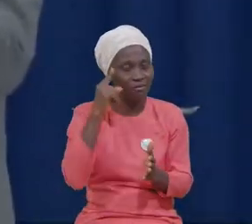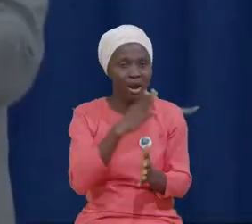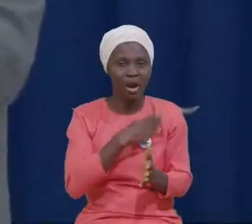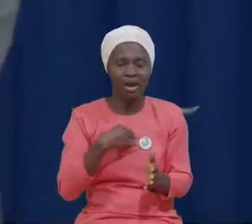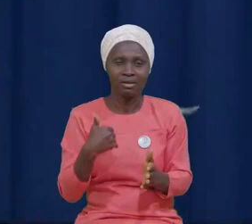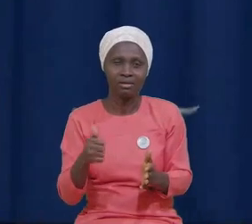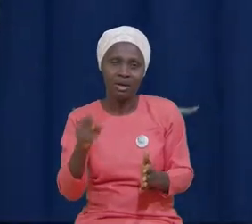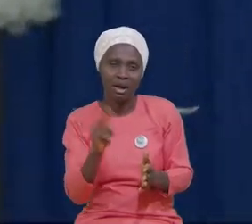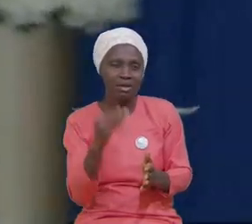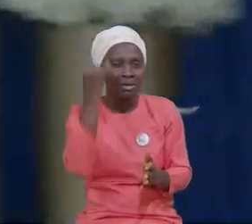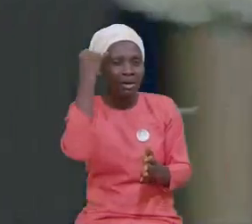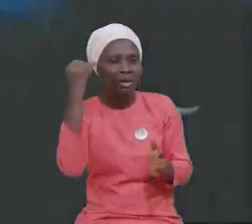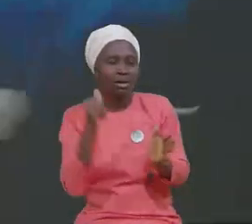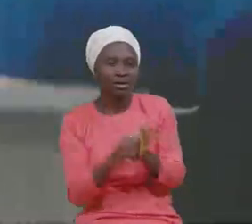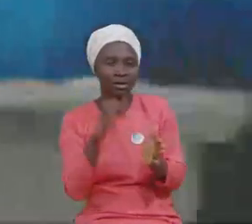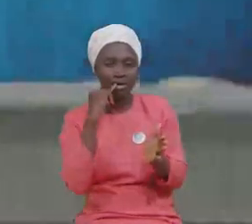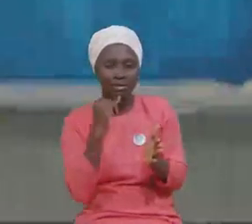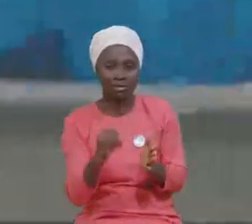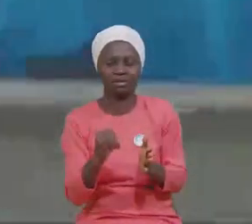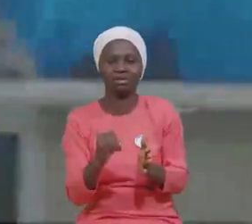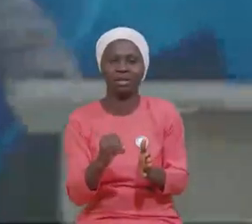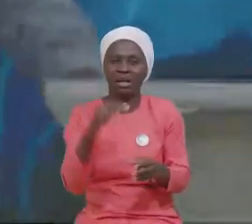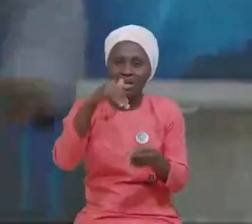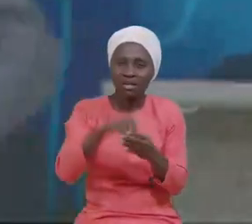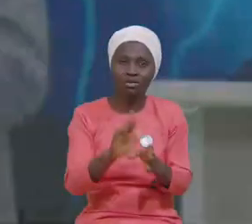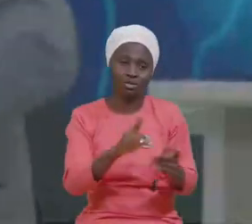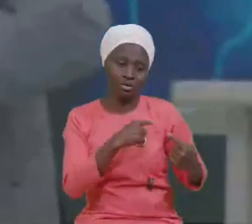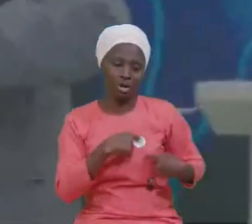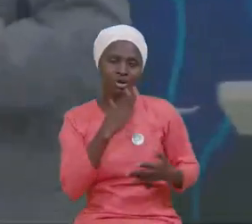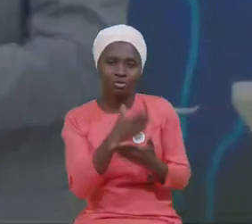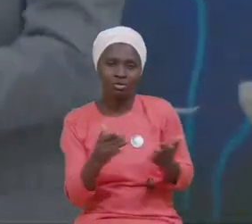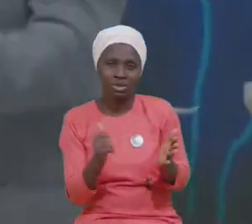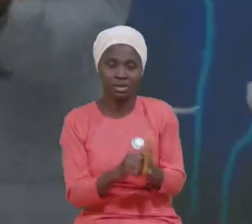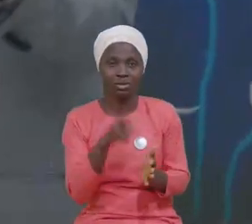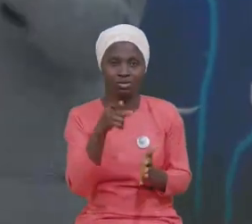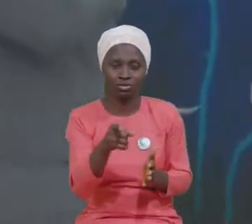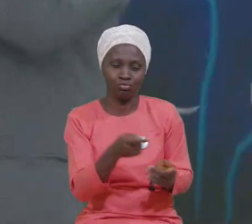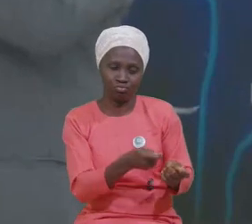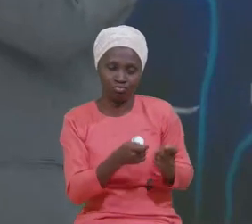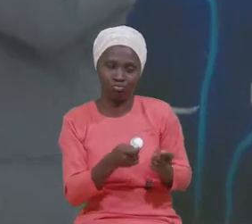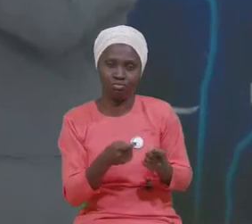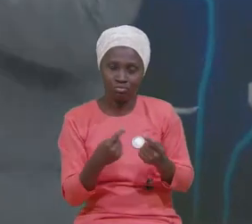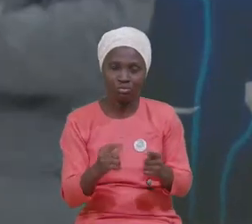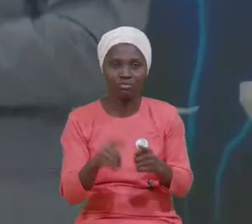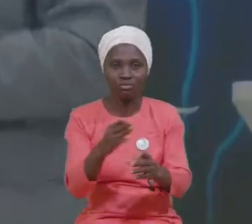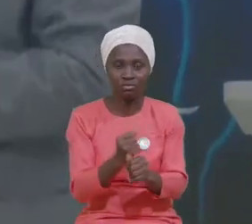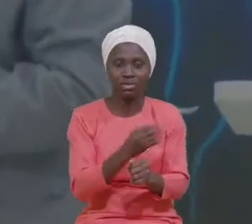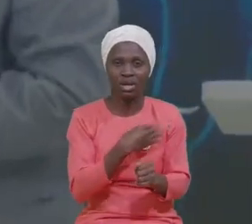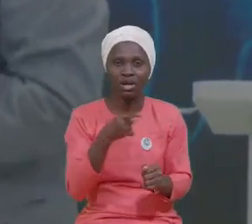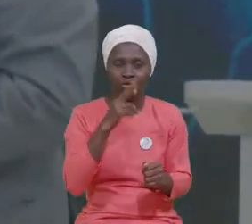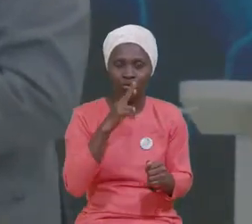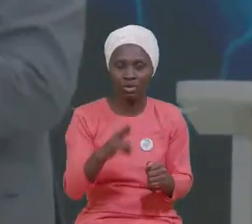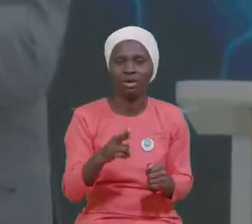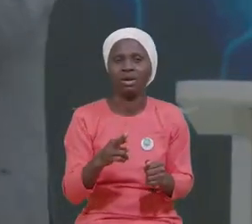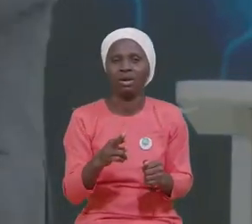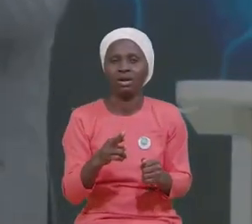soupires réaliser, une idée qui brûle dans ton cœur, quelque chose que tu poursuis et tu soupires